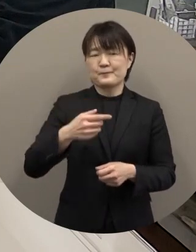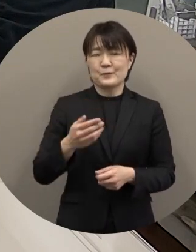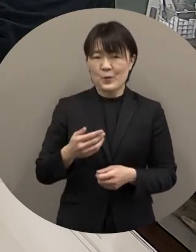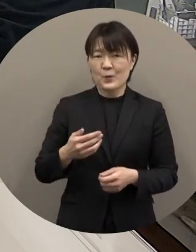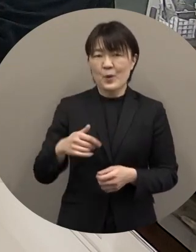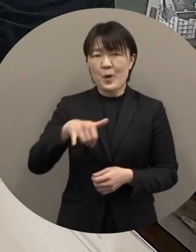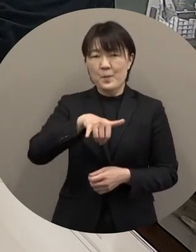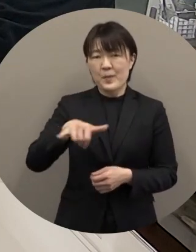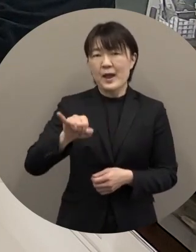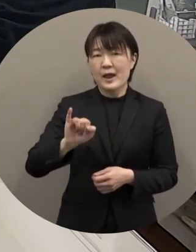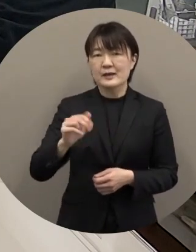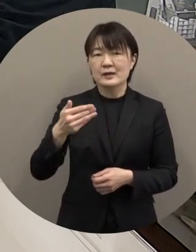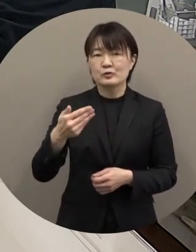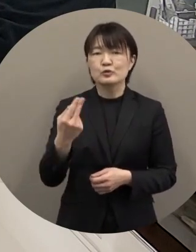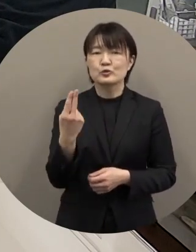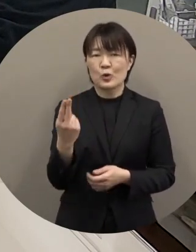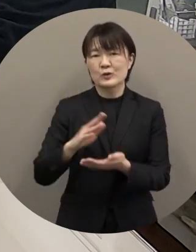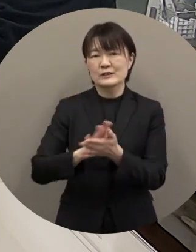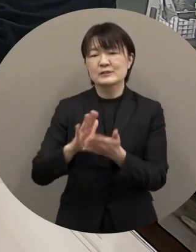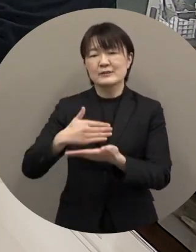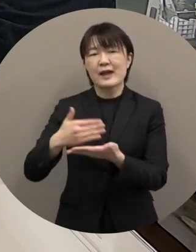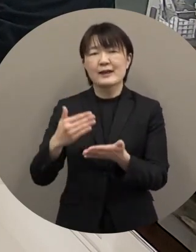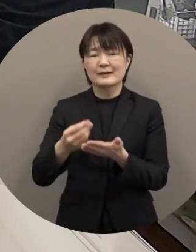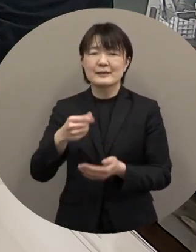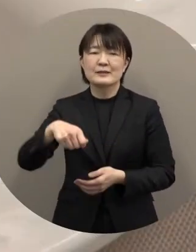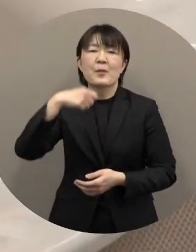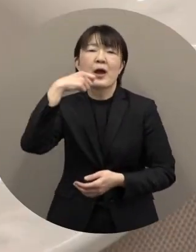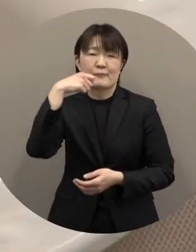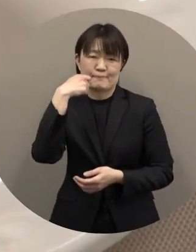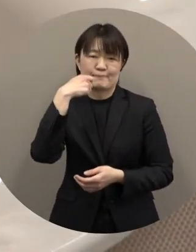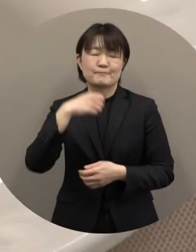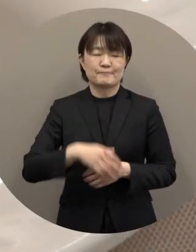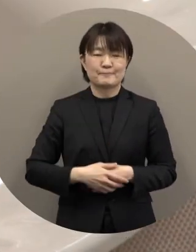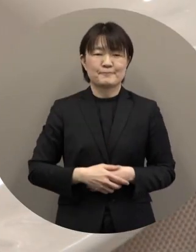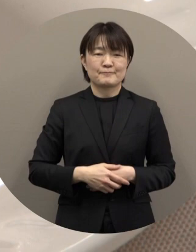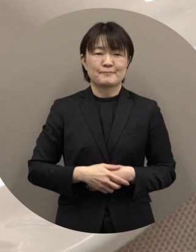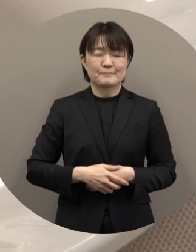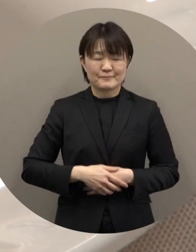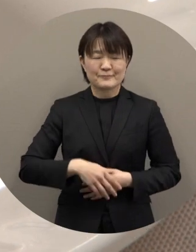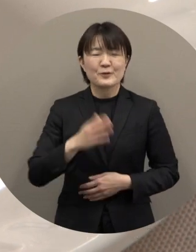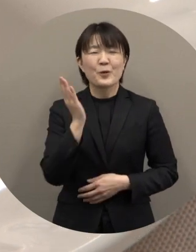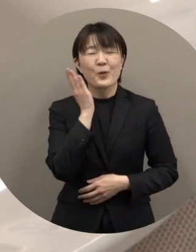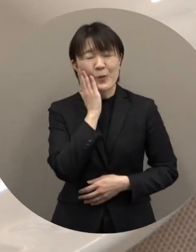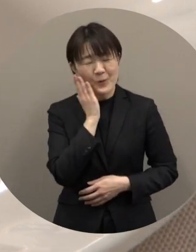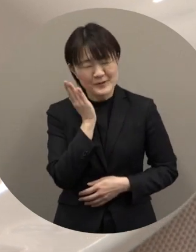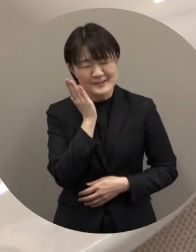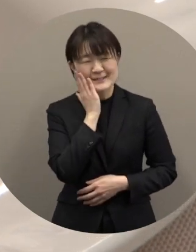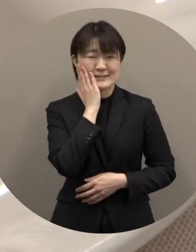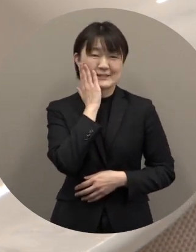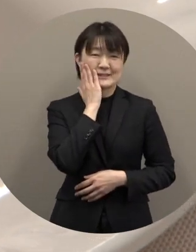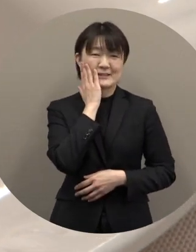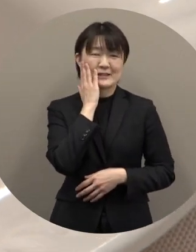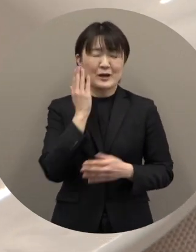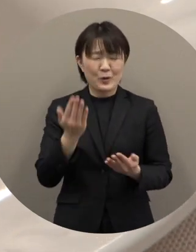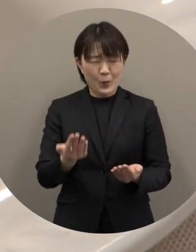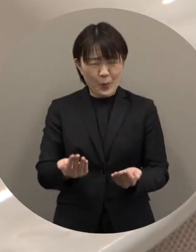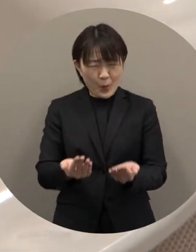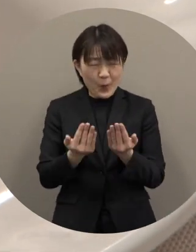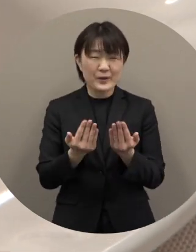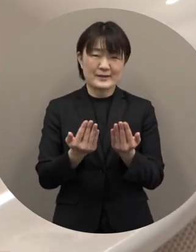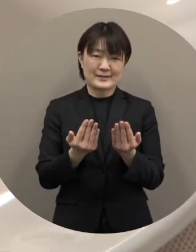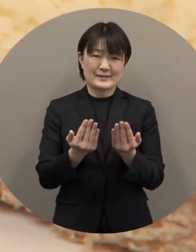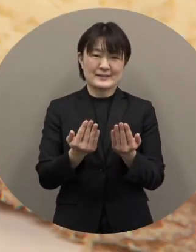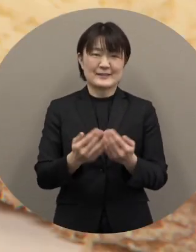きます。 いかがですか。 おいしい。うわ、濃厚。 ありがとうございます